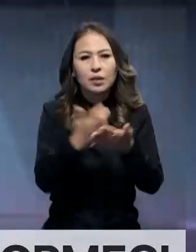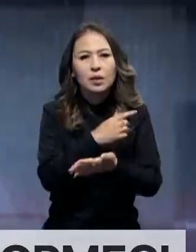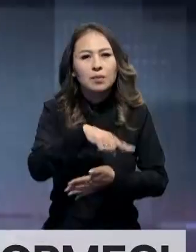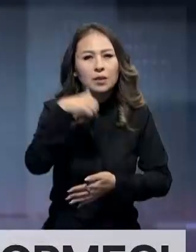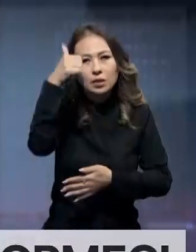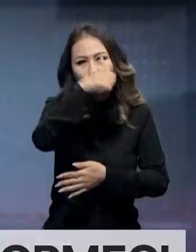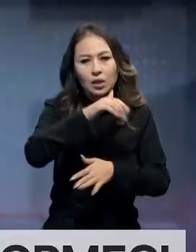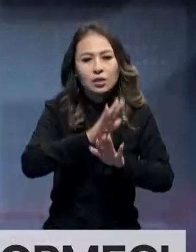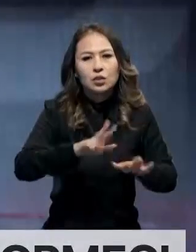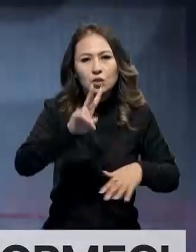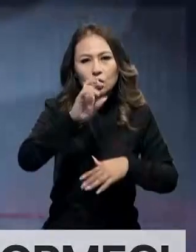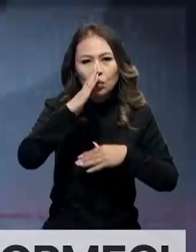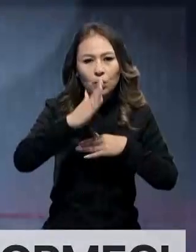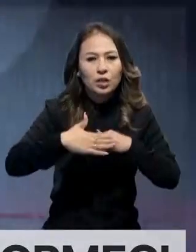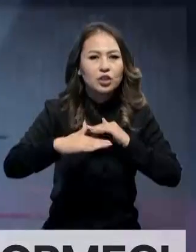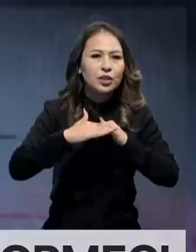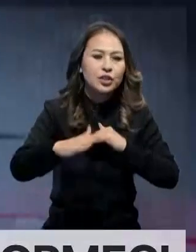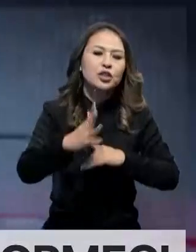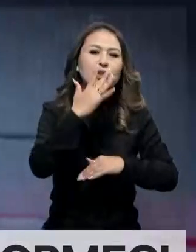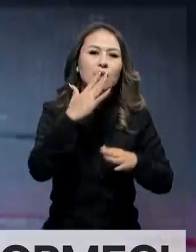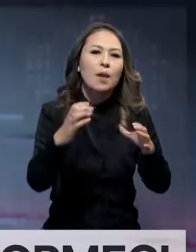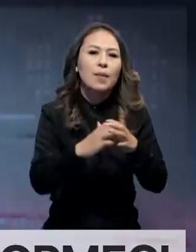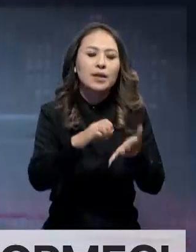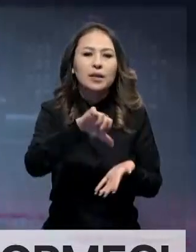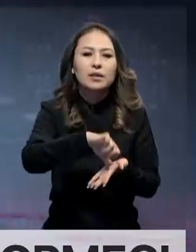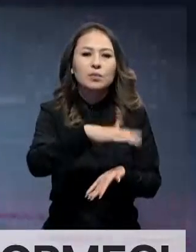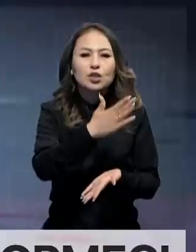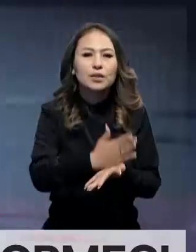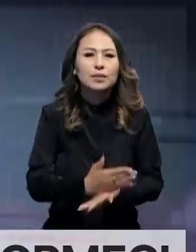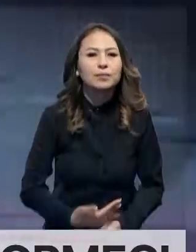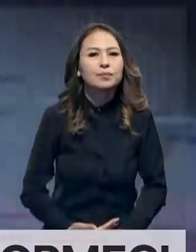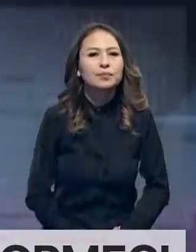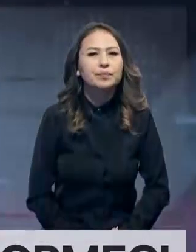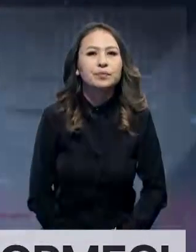көрініс тапқан. Биылғы көрмеге 200-ге жуық отандық және шетелдік компания қатысып жатыр.